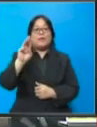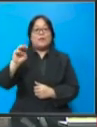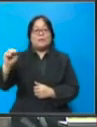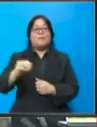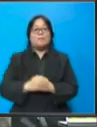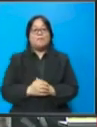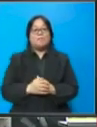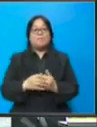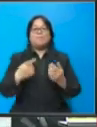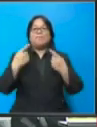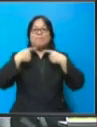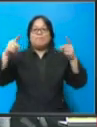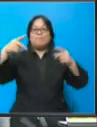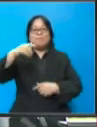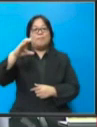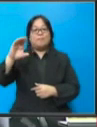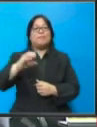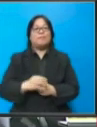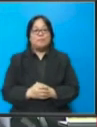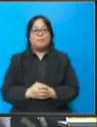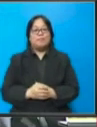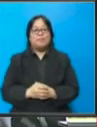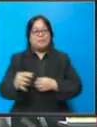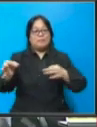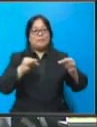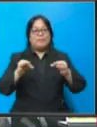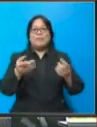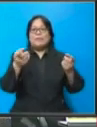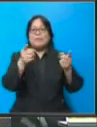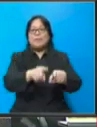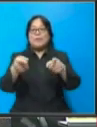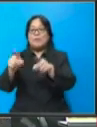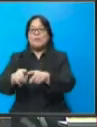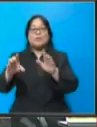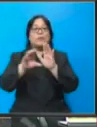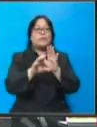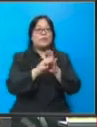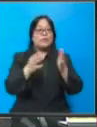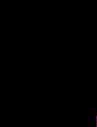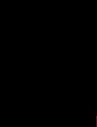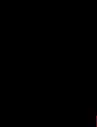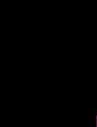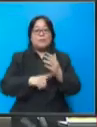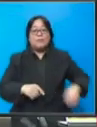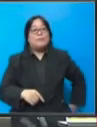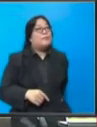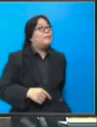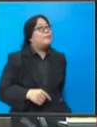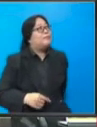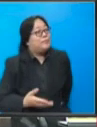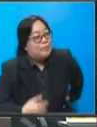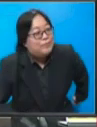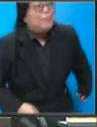SKMM membuat sidang media menyatakan bahawa insiden-insiden seperti contoh yang disebut Mat tadi